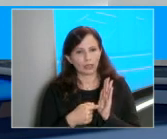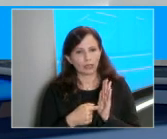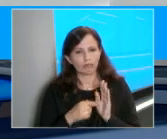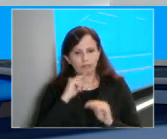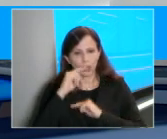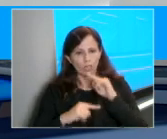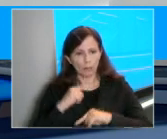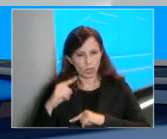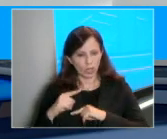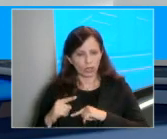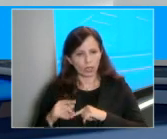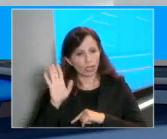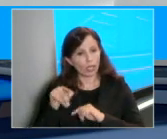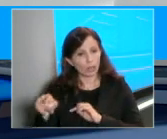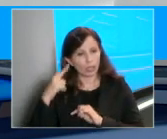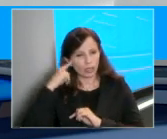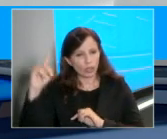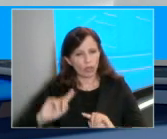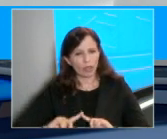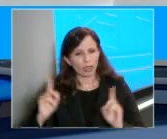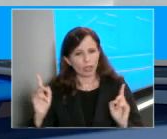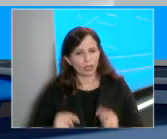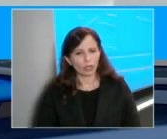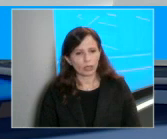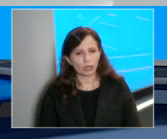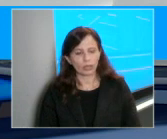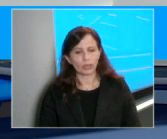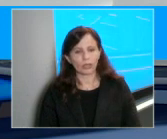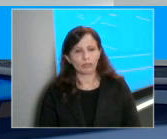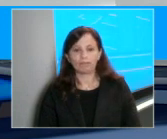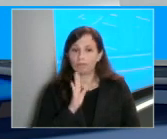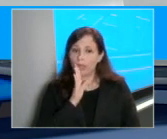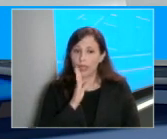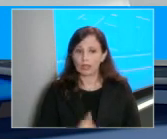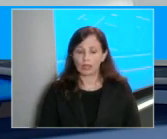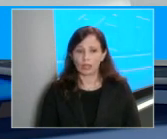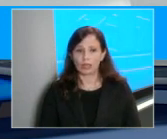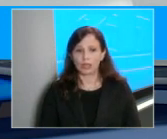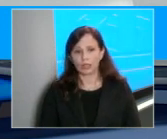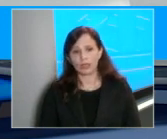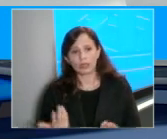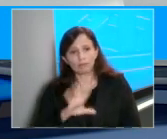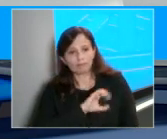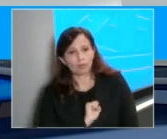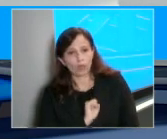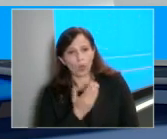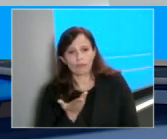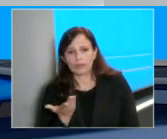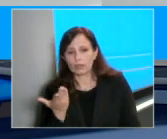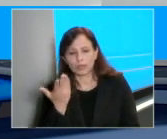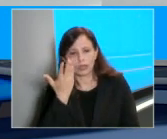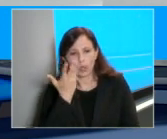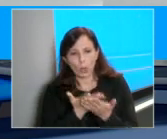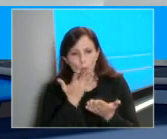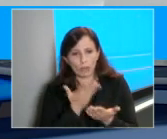שבעוד כמה שנים גם אתה תחשוב אחרת, אבל זו באמת בעיה, ואחד הדברים שלדעתי הכי כואבים, זו העובדה